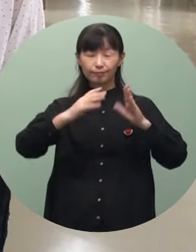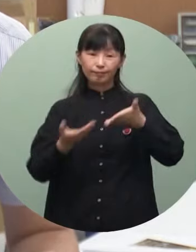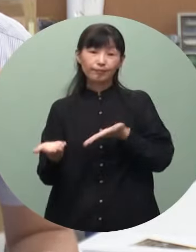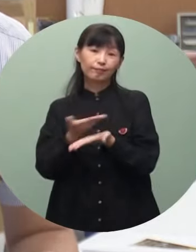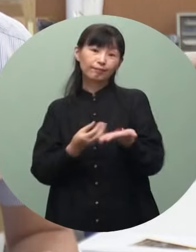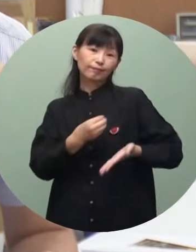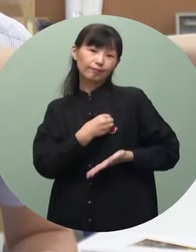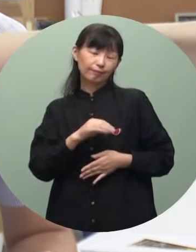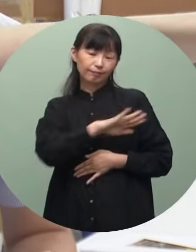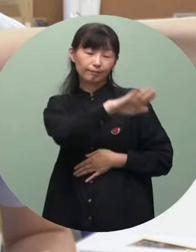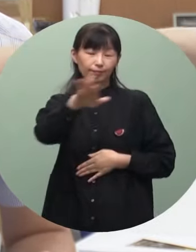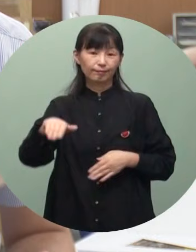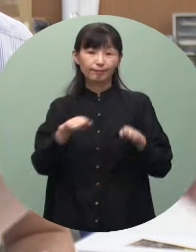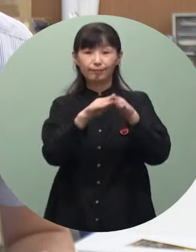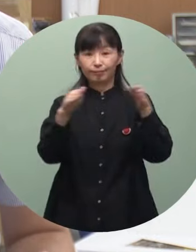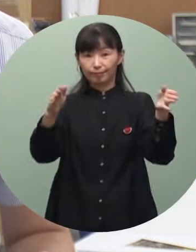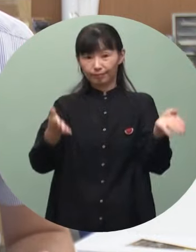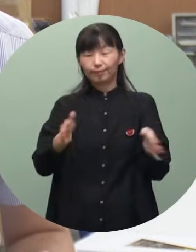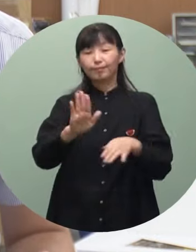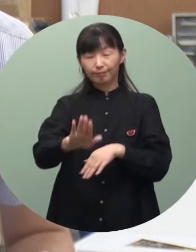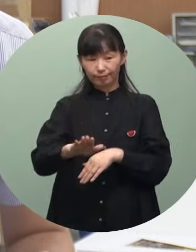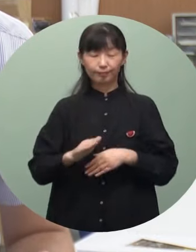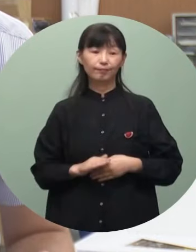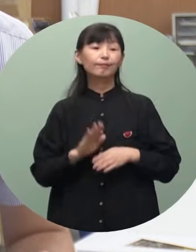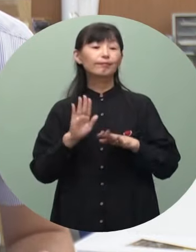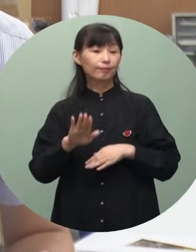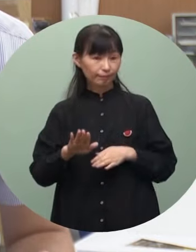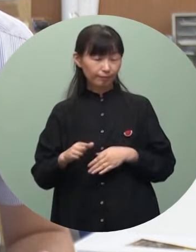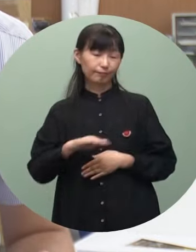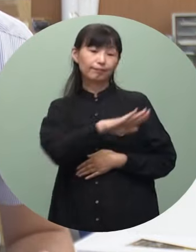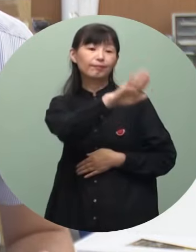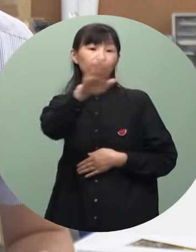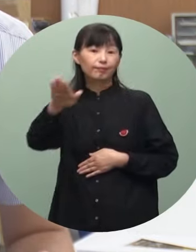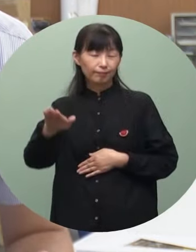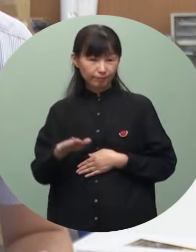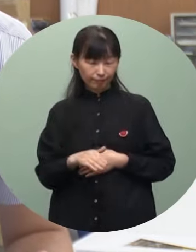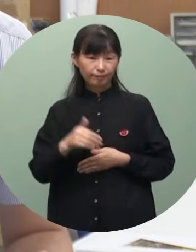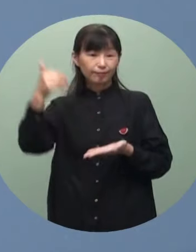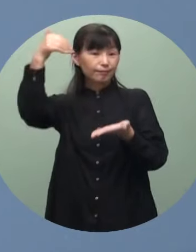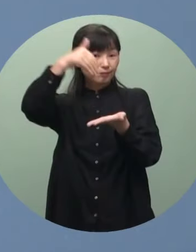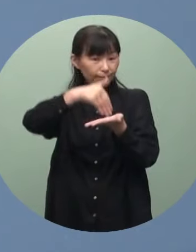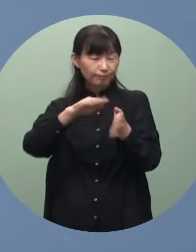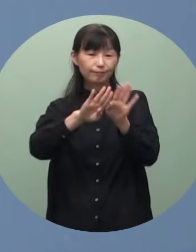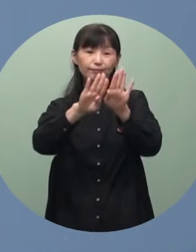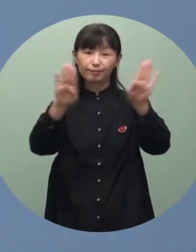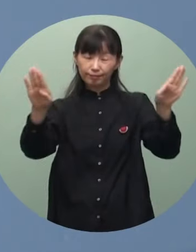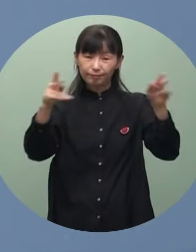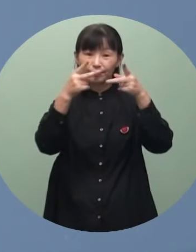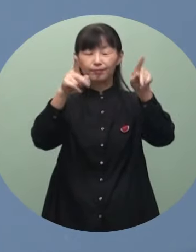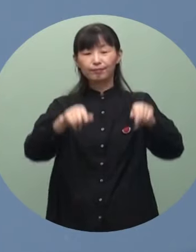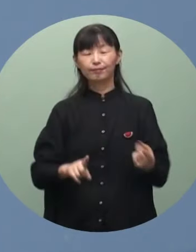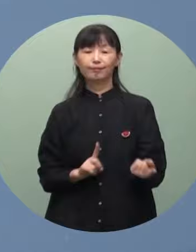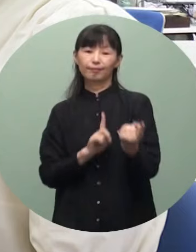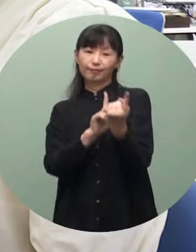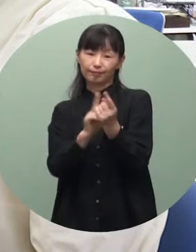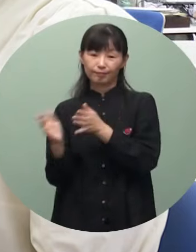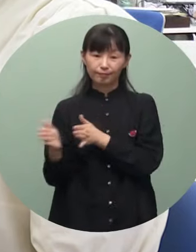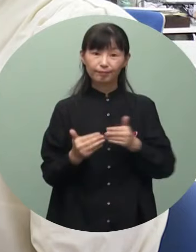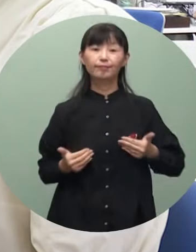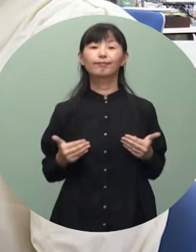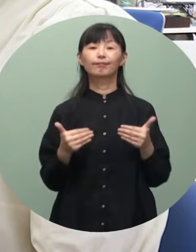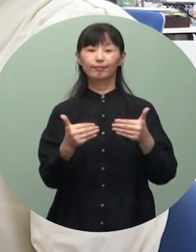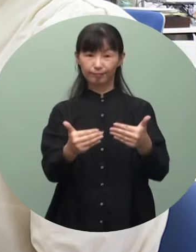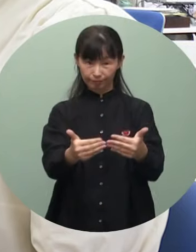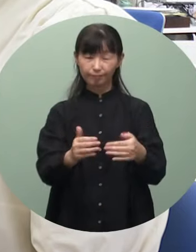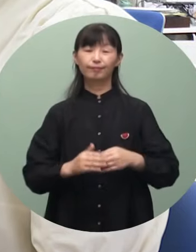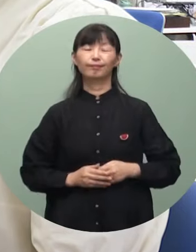流員の皆さんのデスクがあります。今国際交流員の皆さんは今月末に開催されるイベントに向けて準備を進